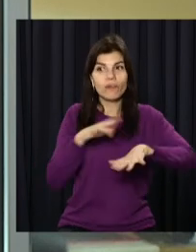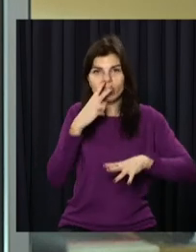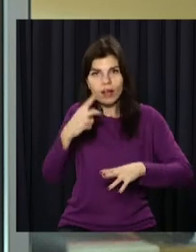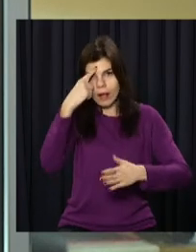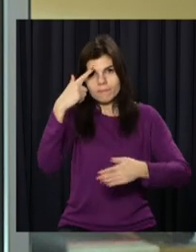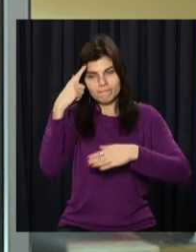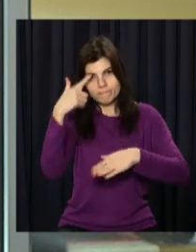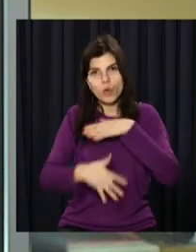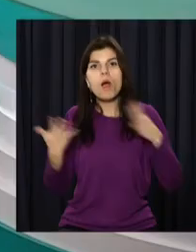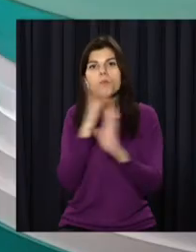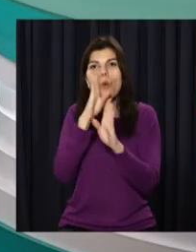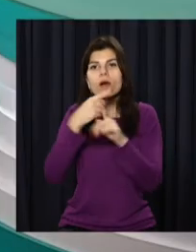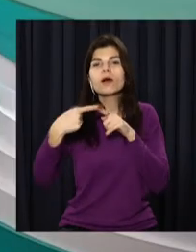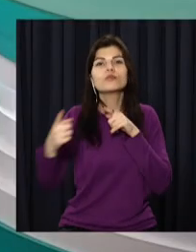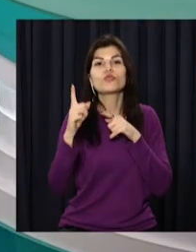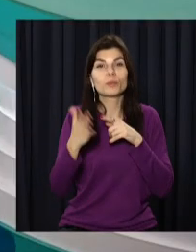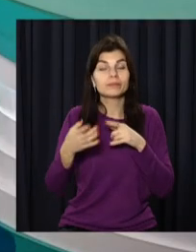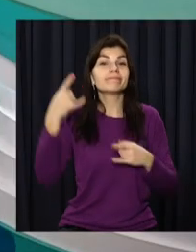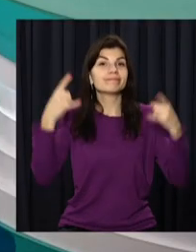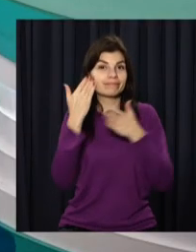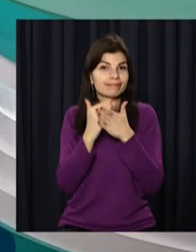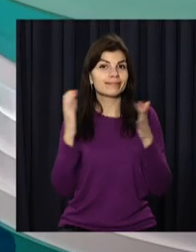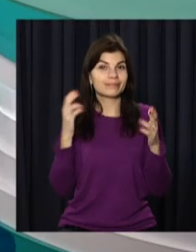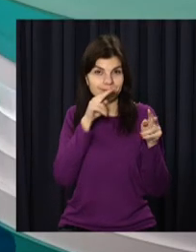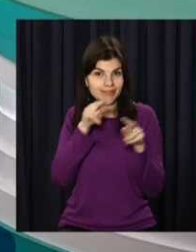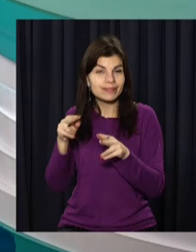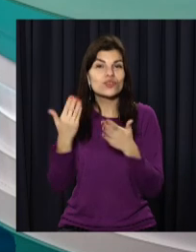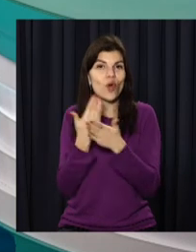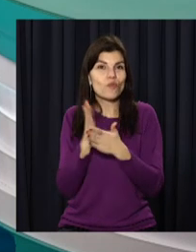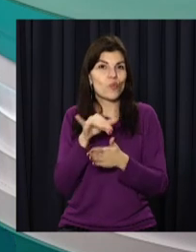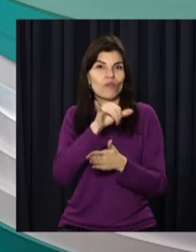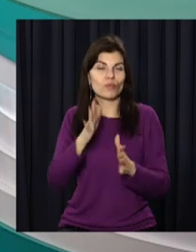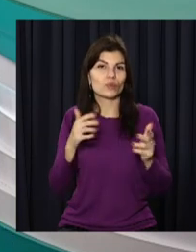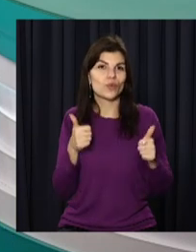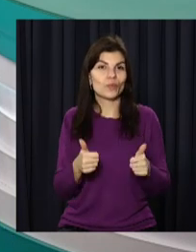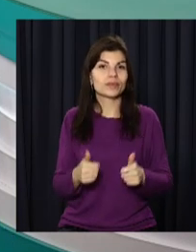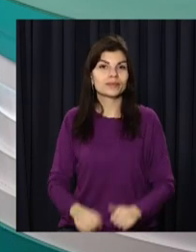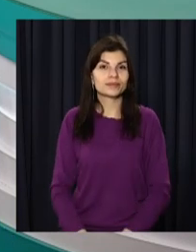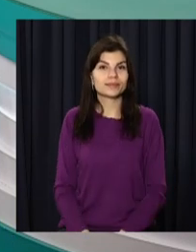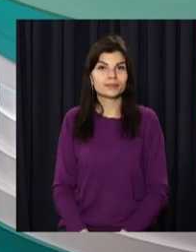нашому YouTube-каналі. Залишайтесь з відкритим та нехай всі новини будуть добрими.